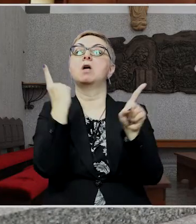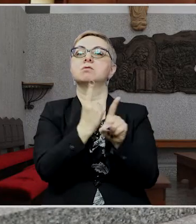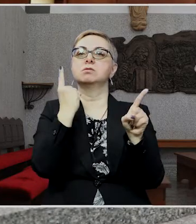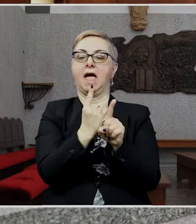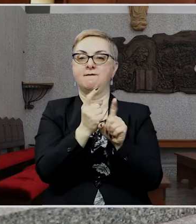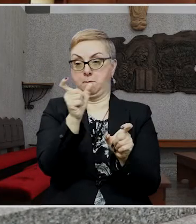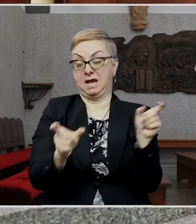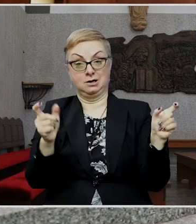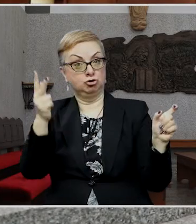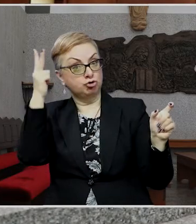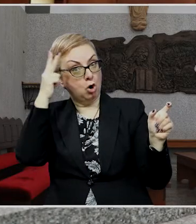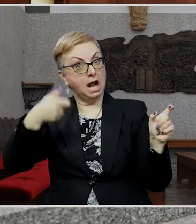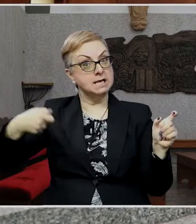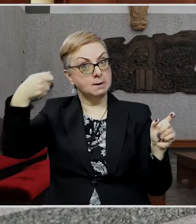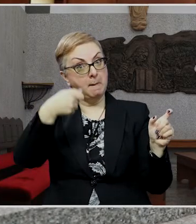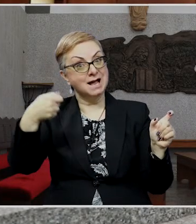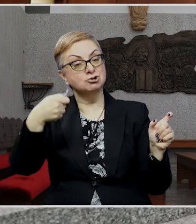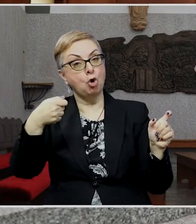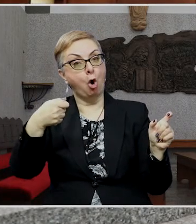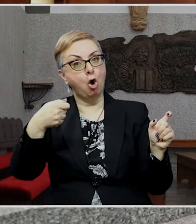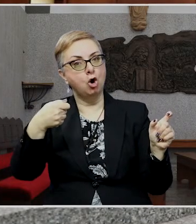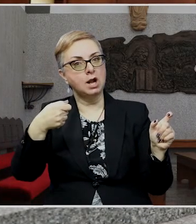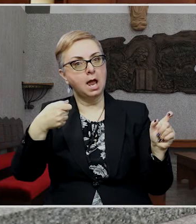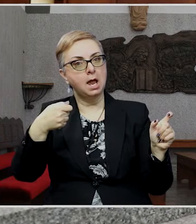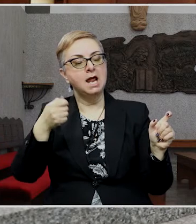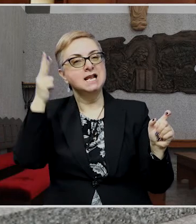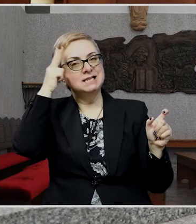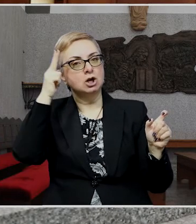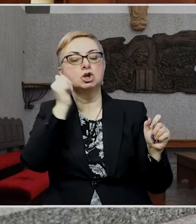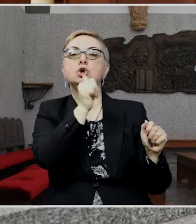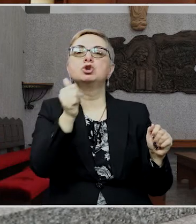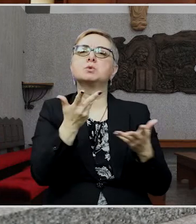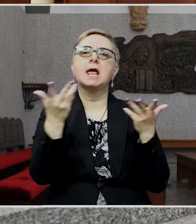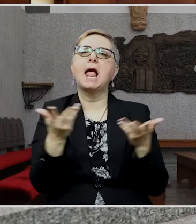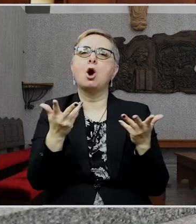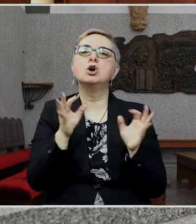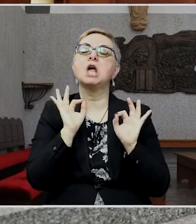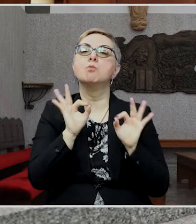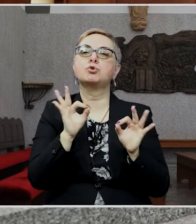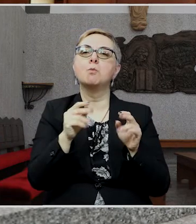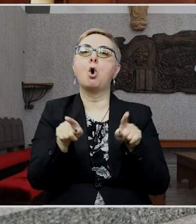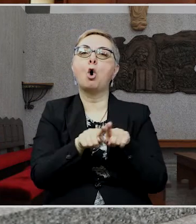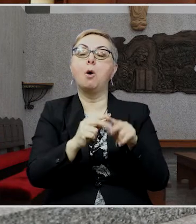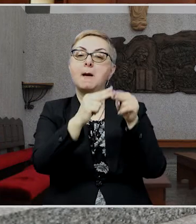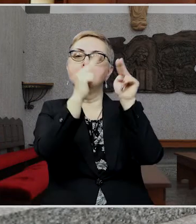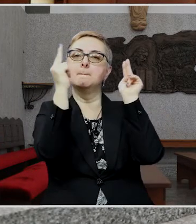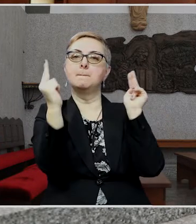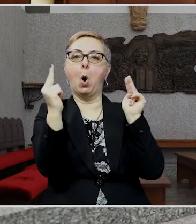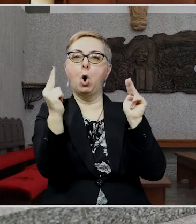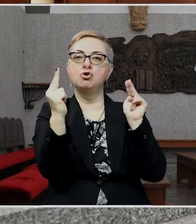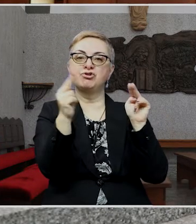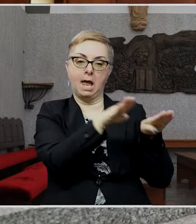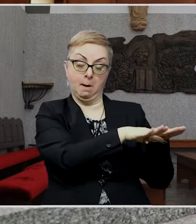pastori ogni sacerdote che cosa è se non un ponte fra il